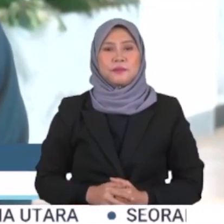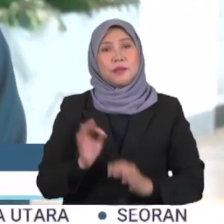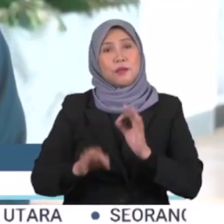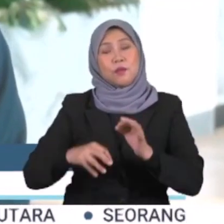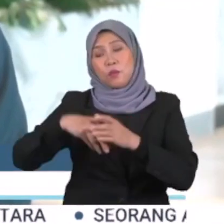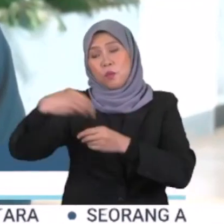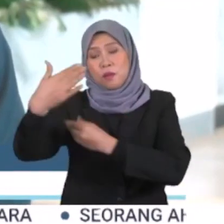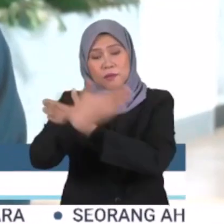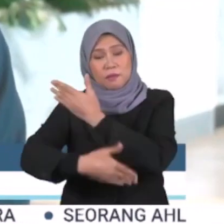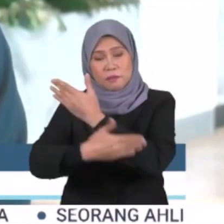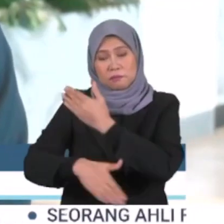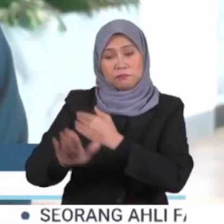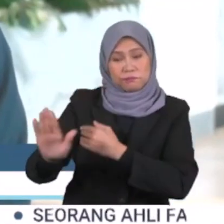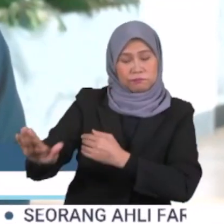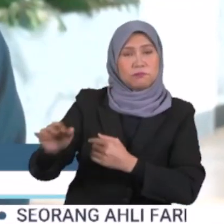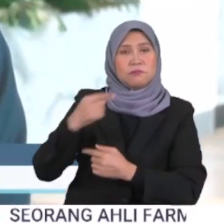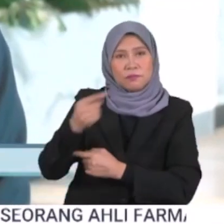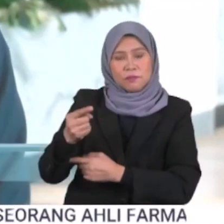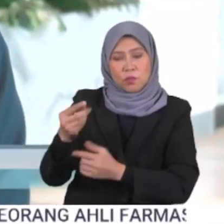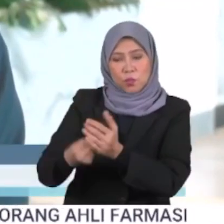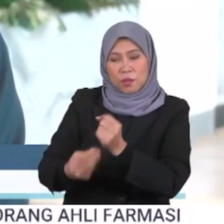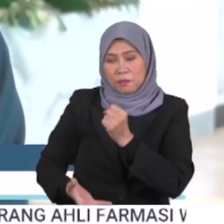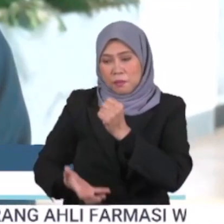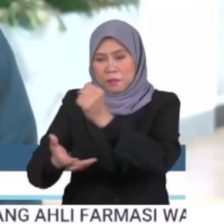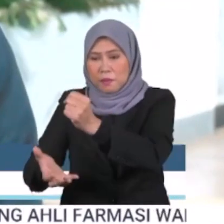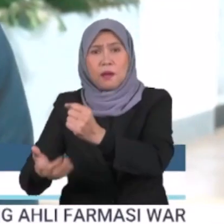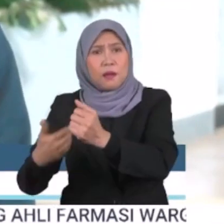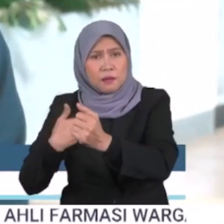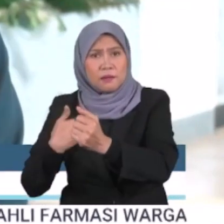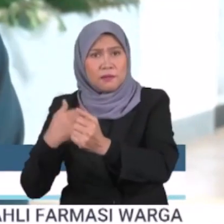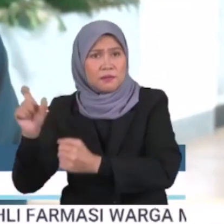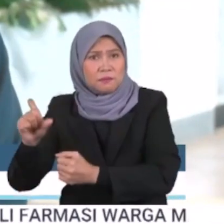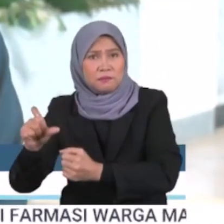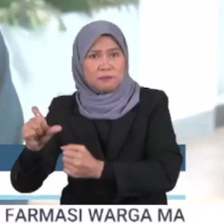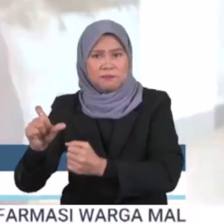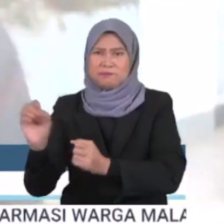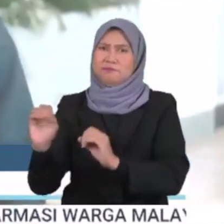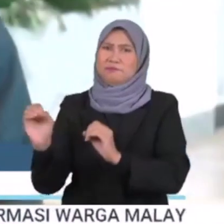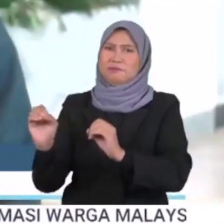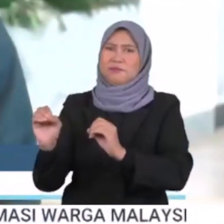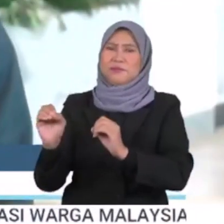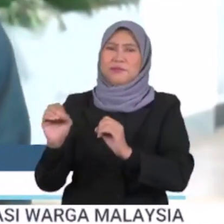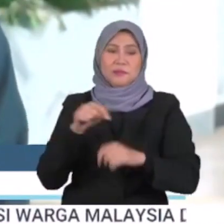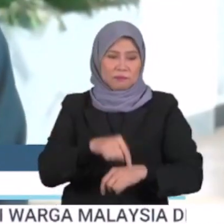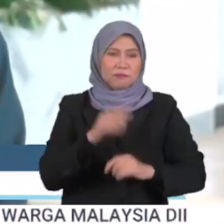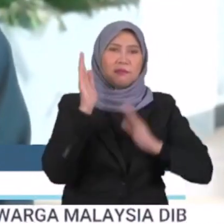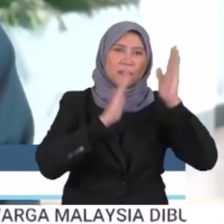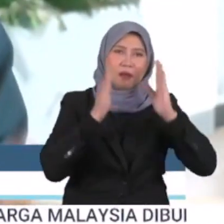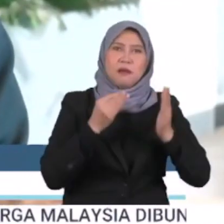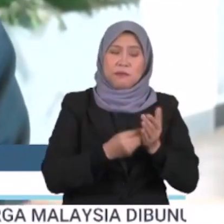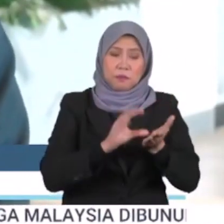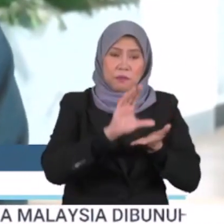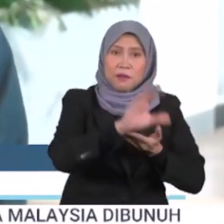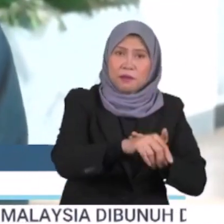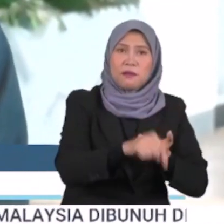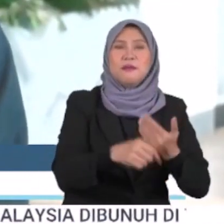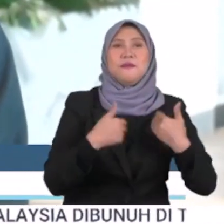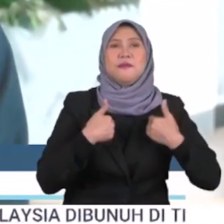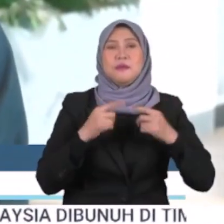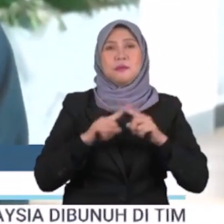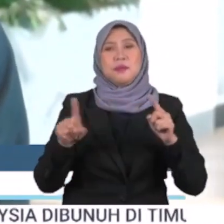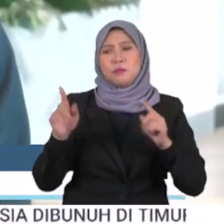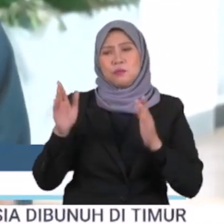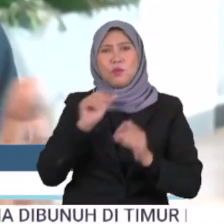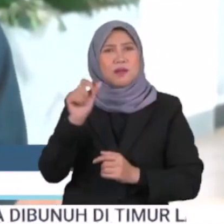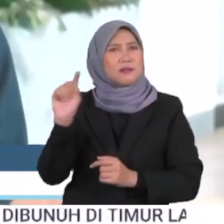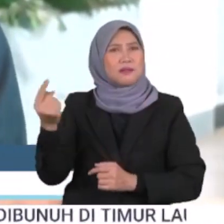negara jiran, kita sekiranya cuba tengok peruntukan mana untuk Islam sebanyak itu. Bagi saya, Islam ni bukan untuk orang semayang saja. Dia Islam